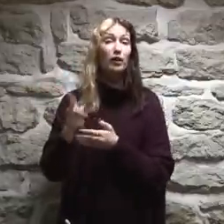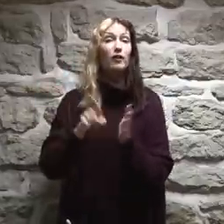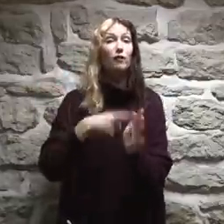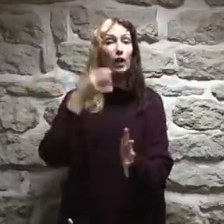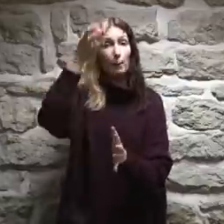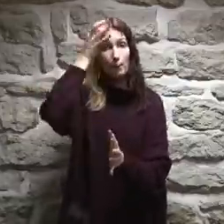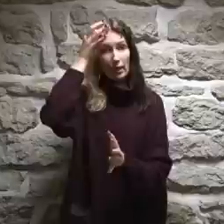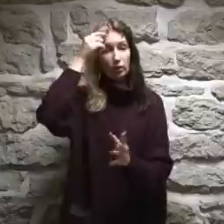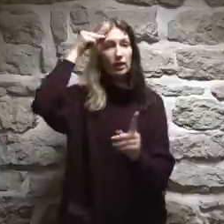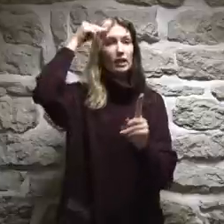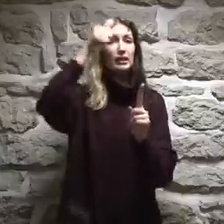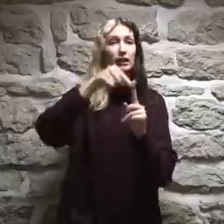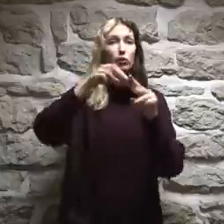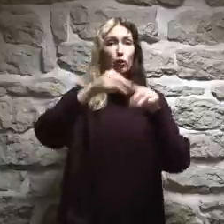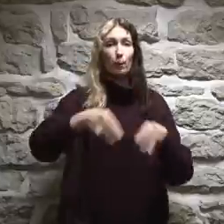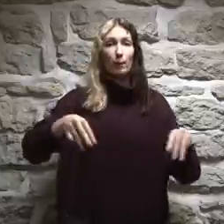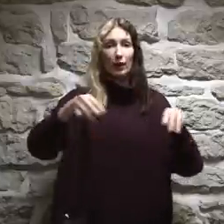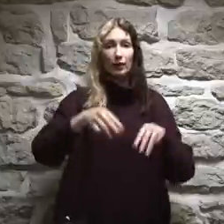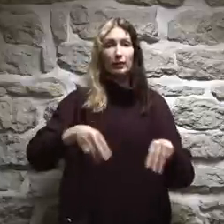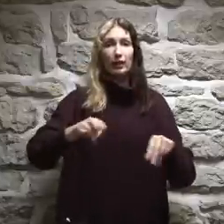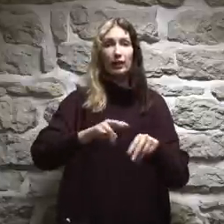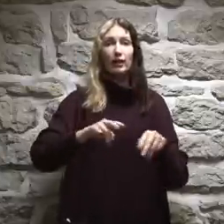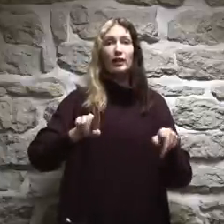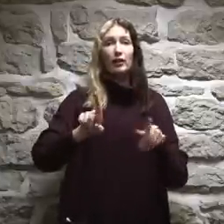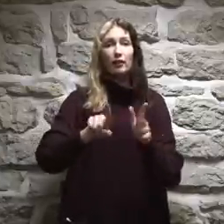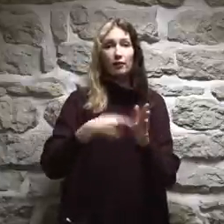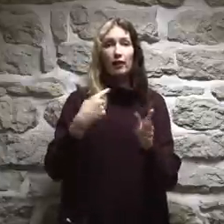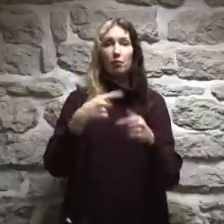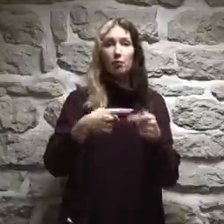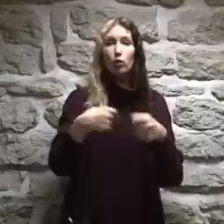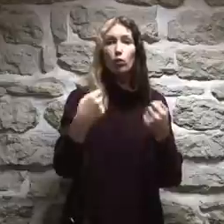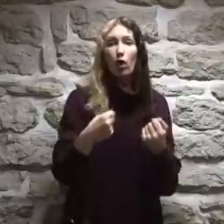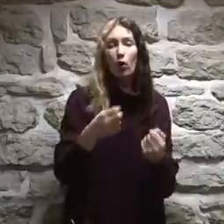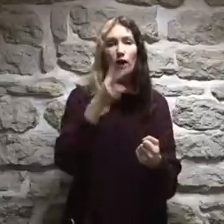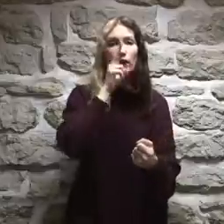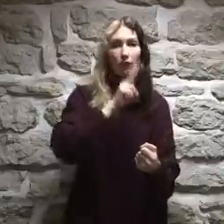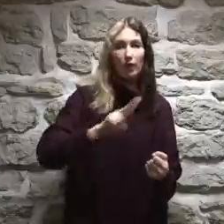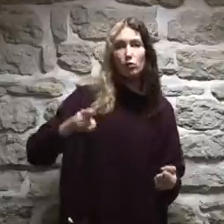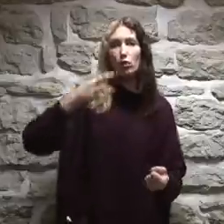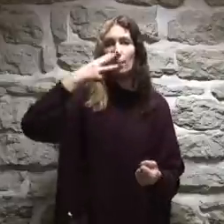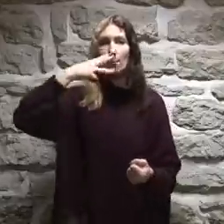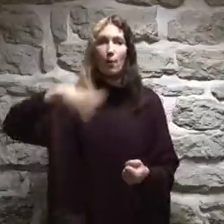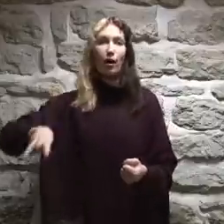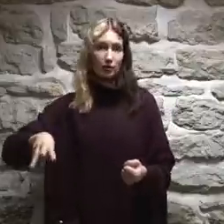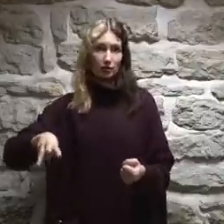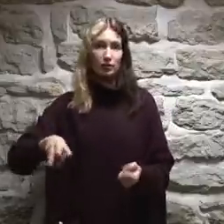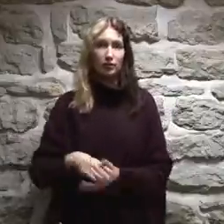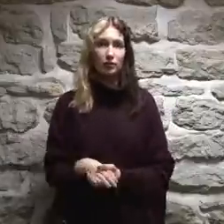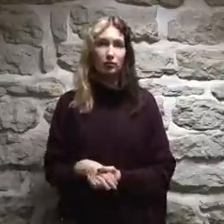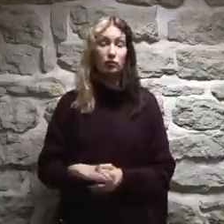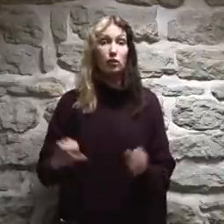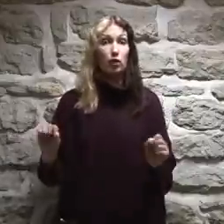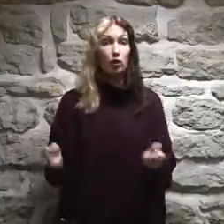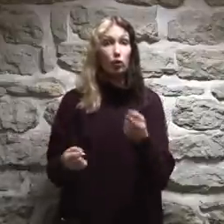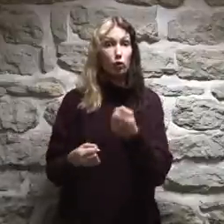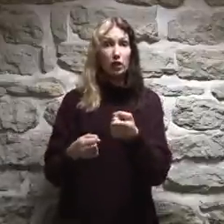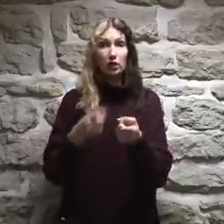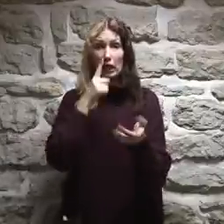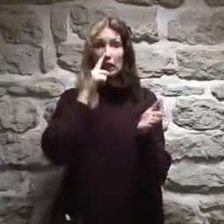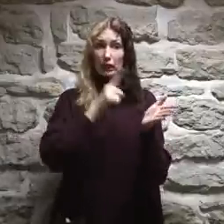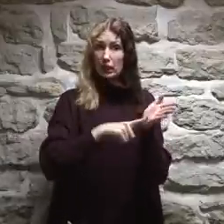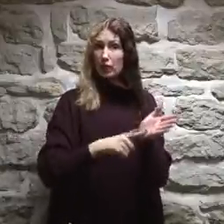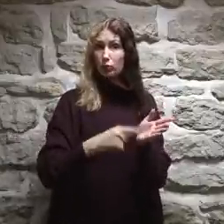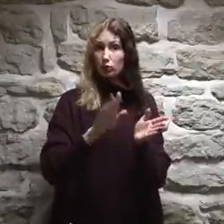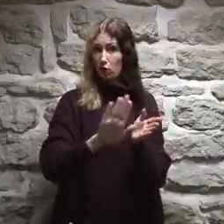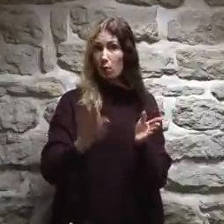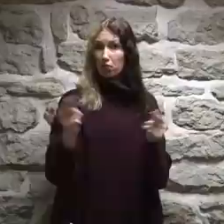sihitud meede kehtib ka veebruaris ja märtsis, nii et igal juhul, kui te nende kriteeriumite alla lähete